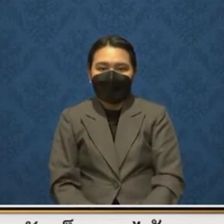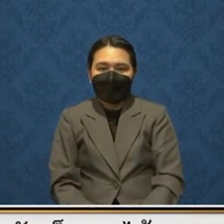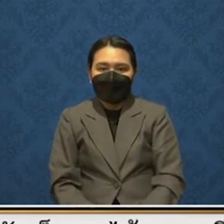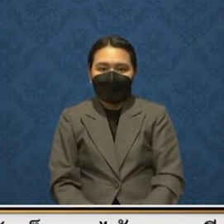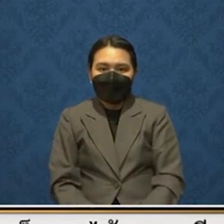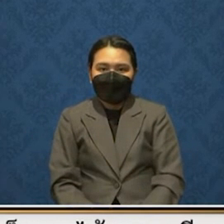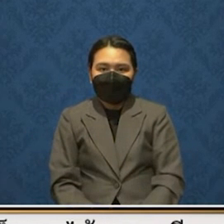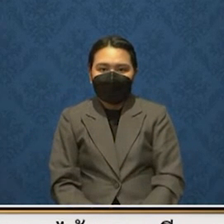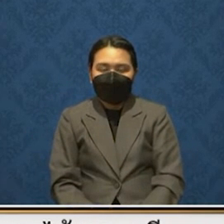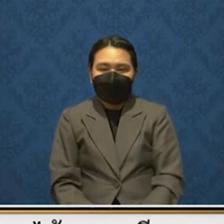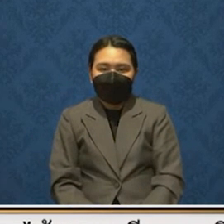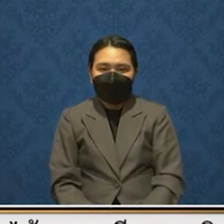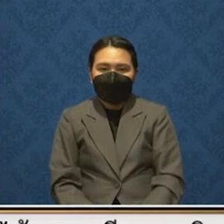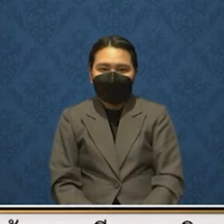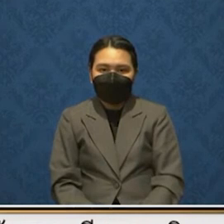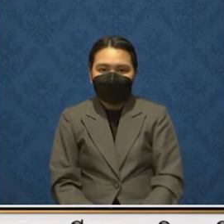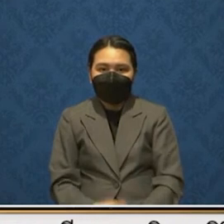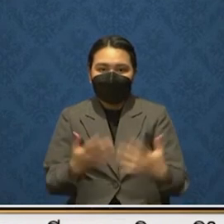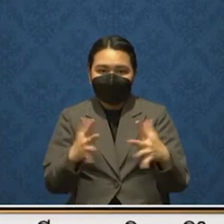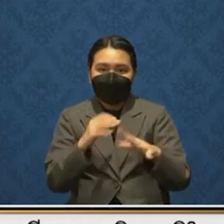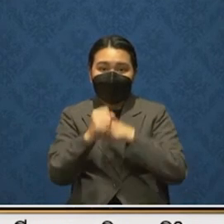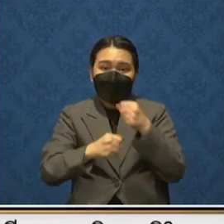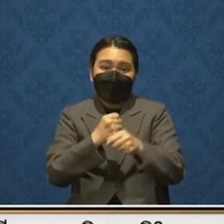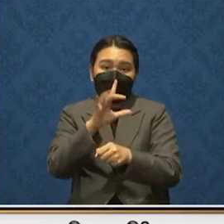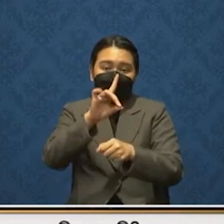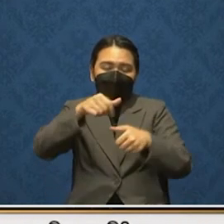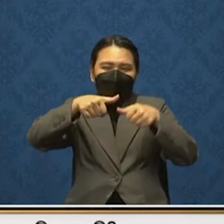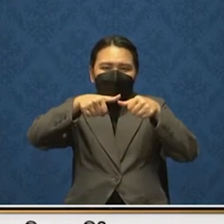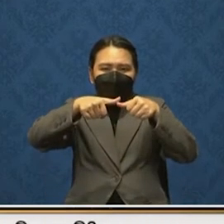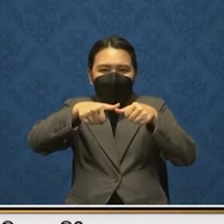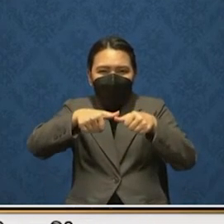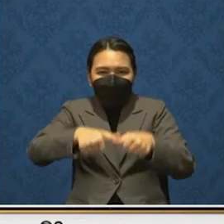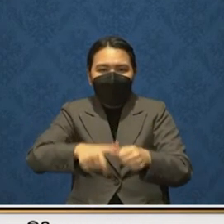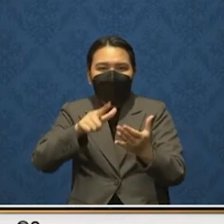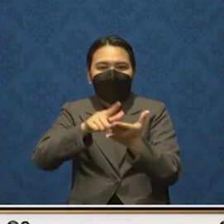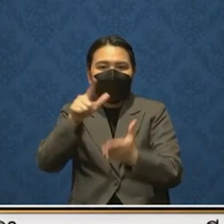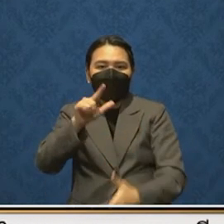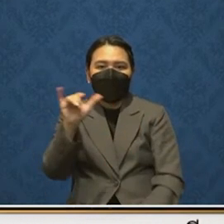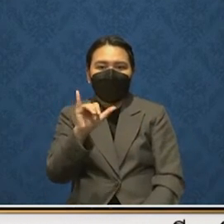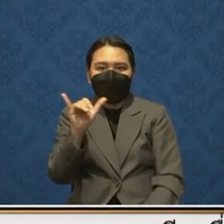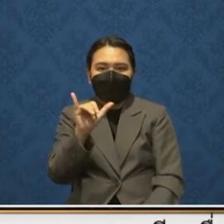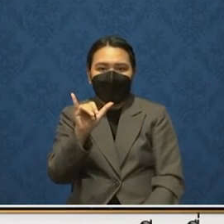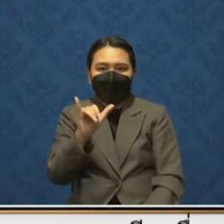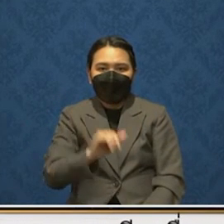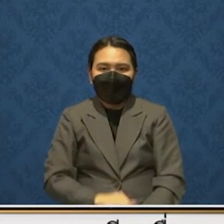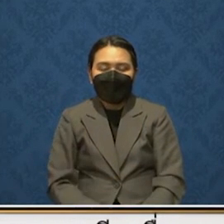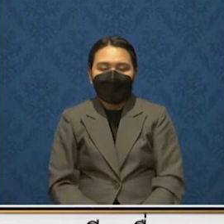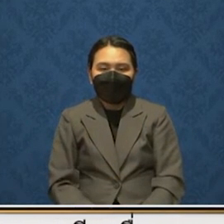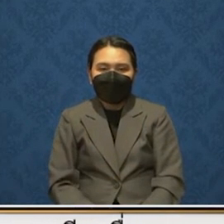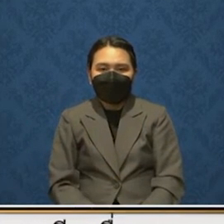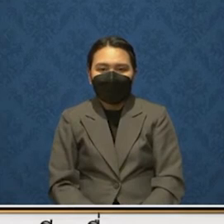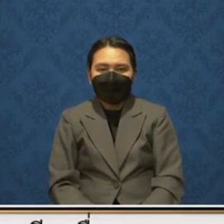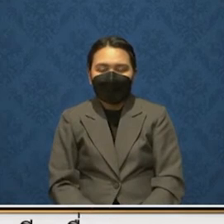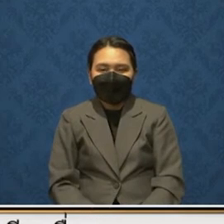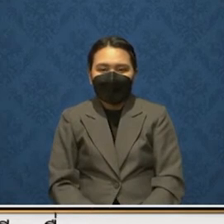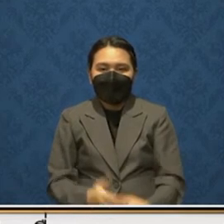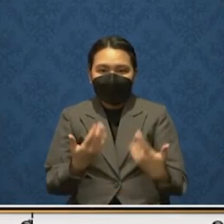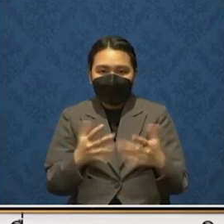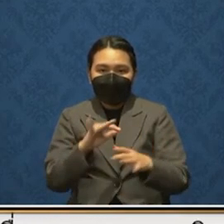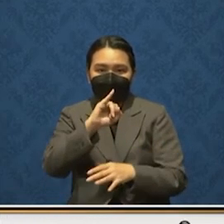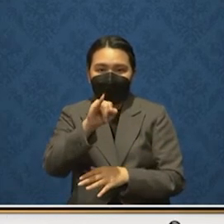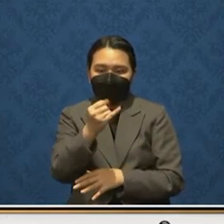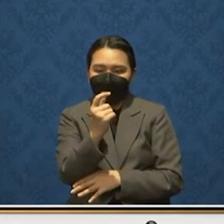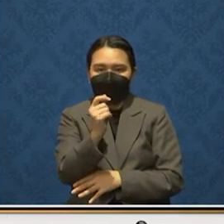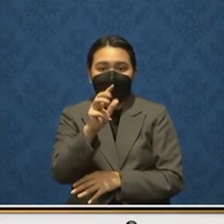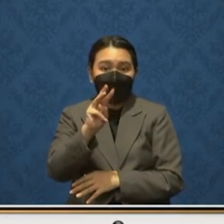8 ปีไม่ยอมออกจะทำสิทธิไล่จมผลนอมหอจอผลป่อหไครัแล้